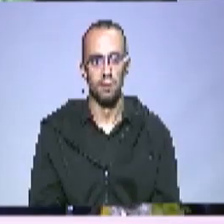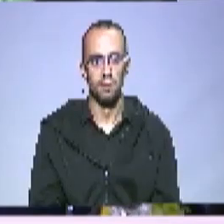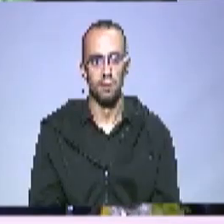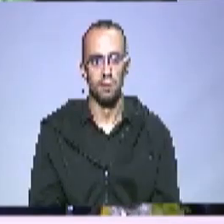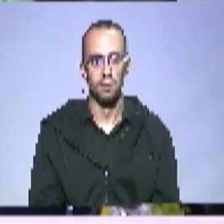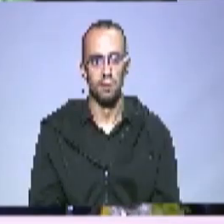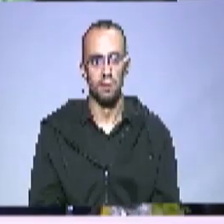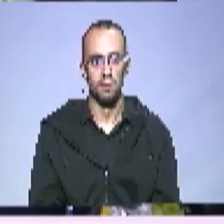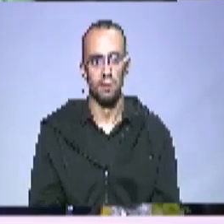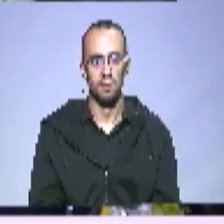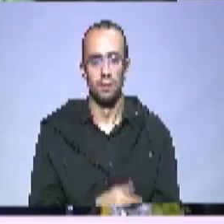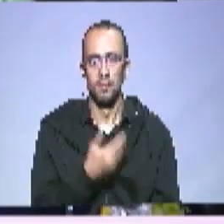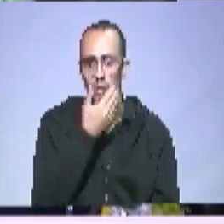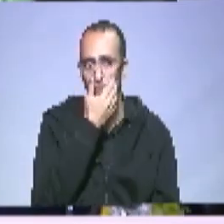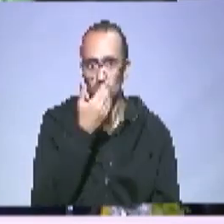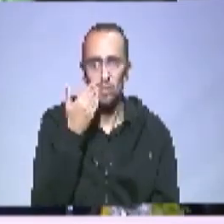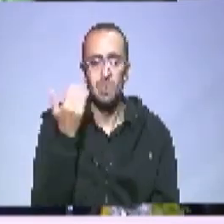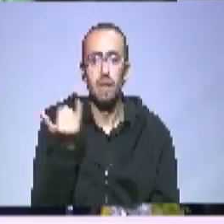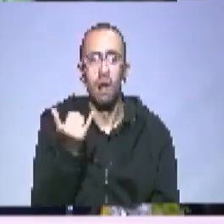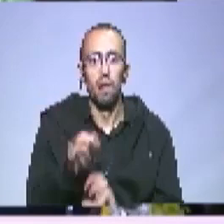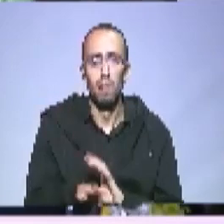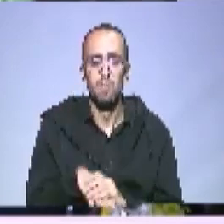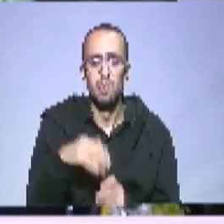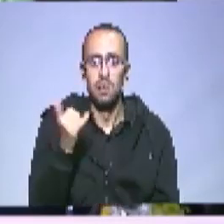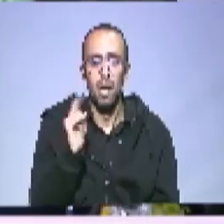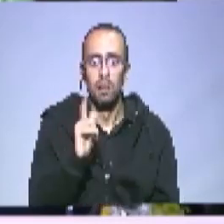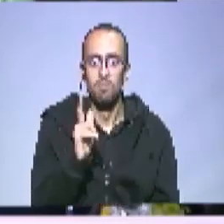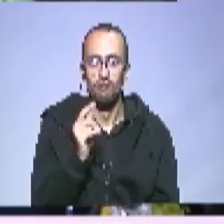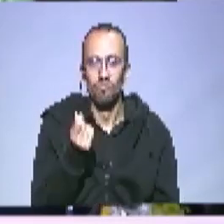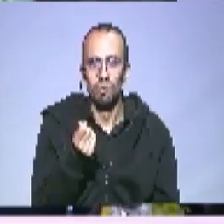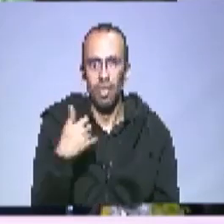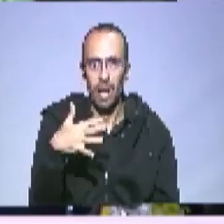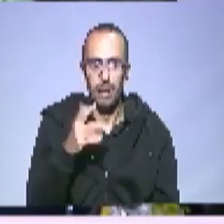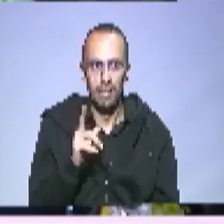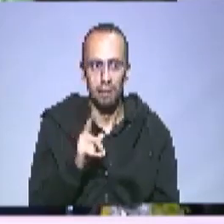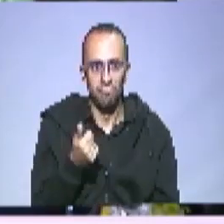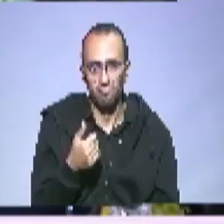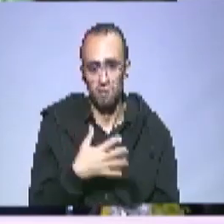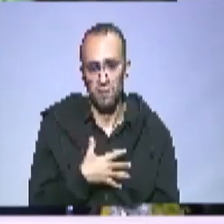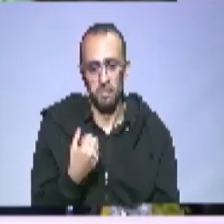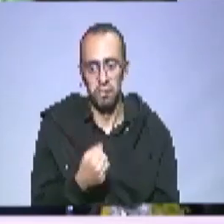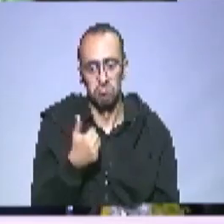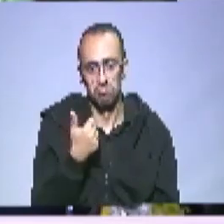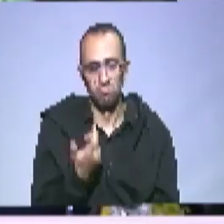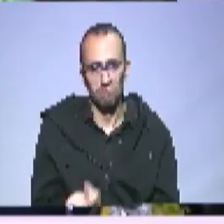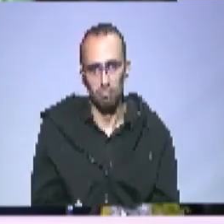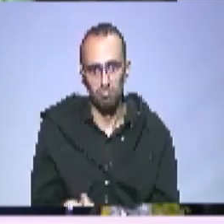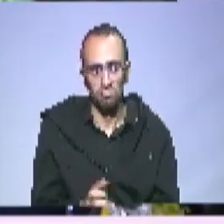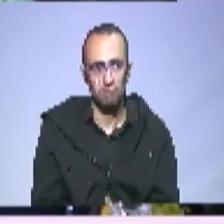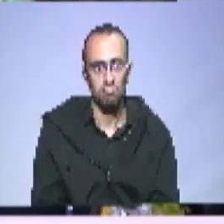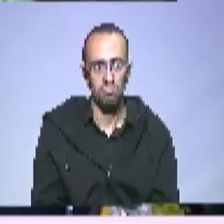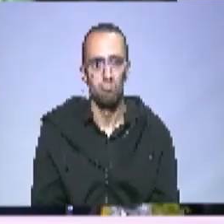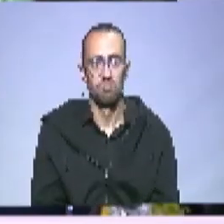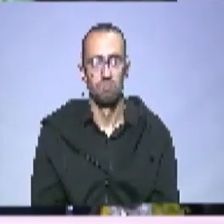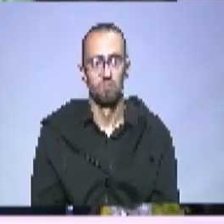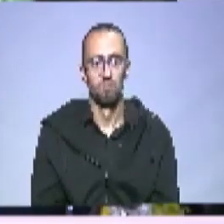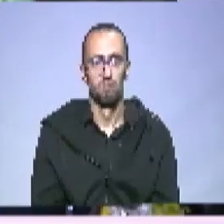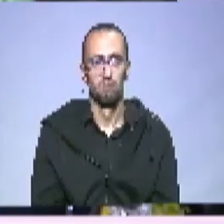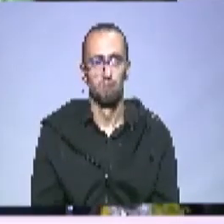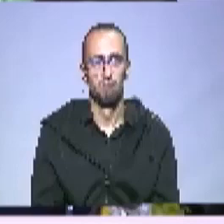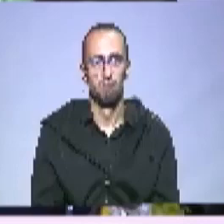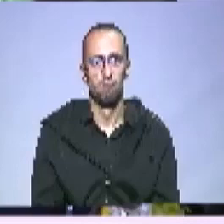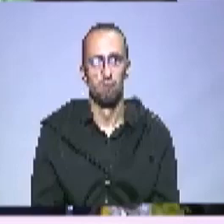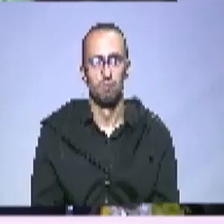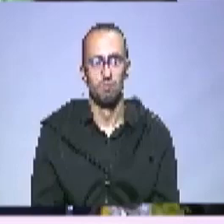وأكل الصوم سهل مش مكلف وفي نفس الوقت قيمته الغذائية عالية. بقول على